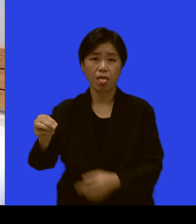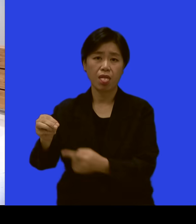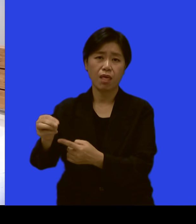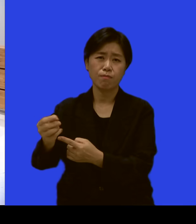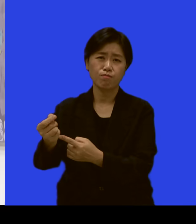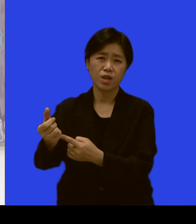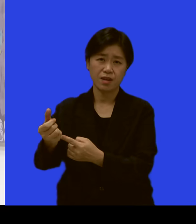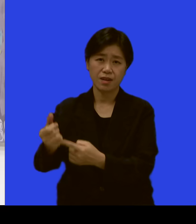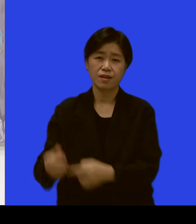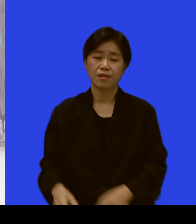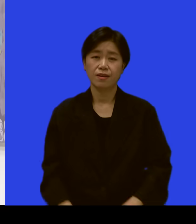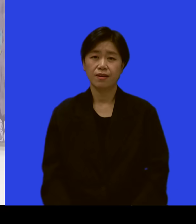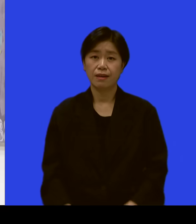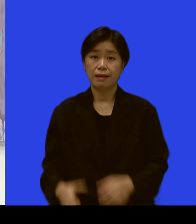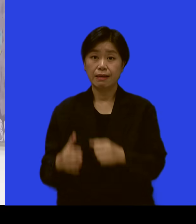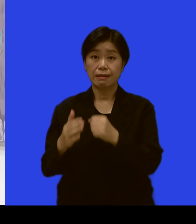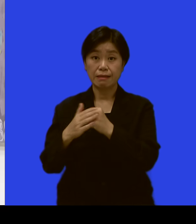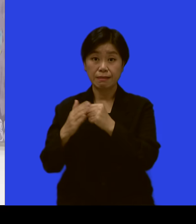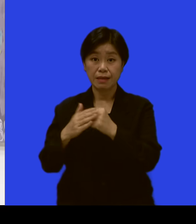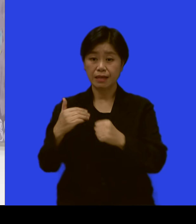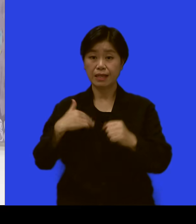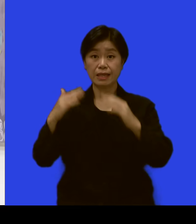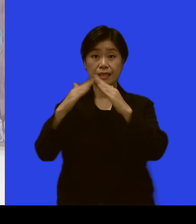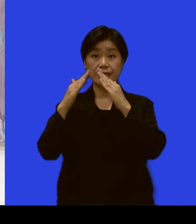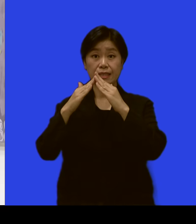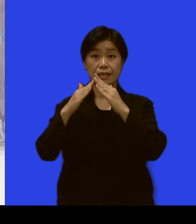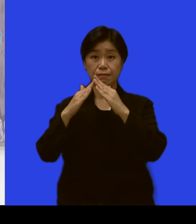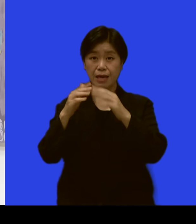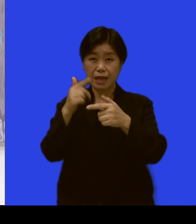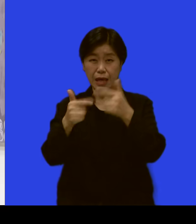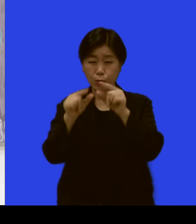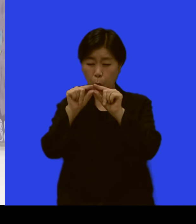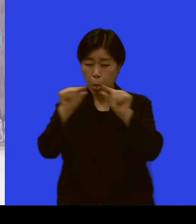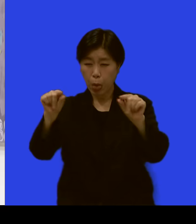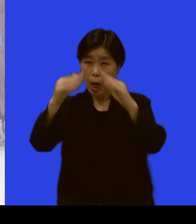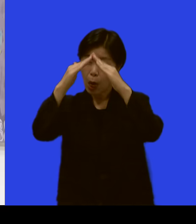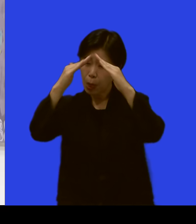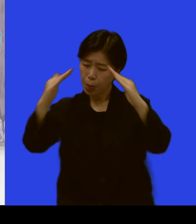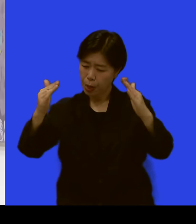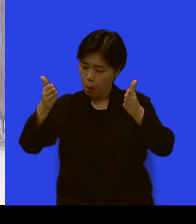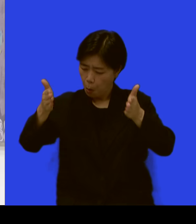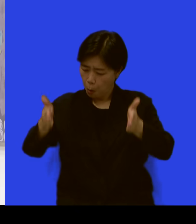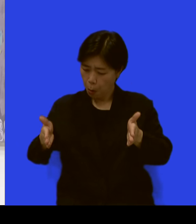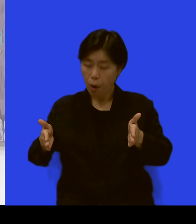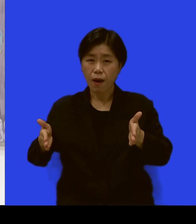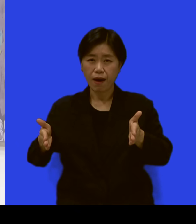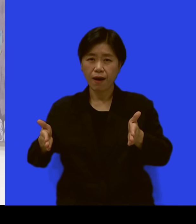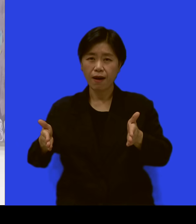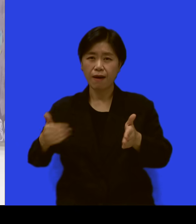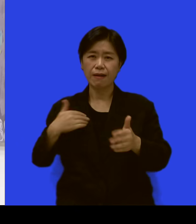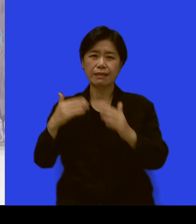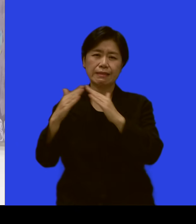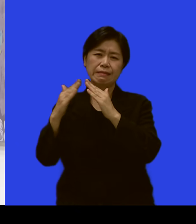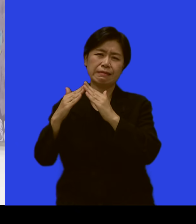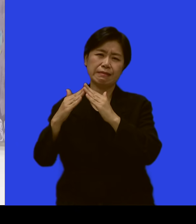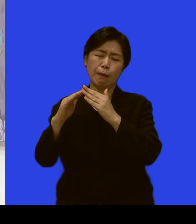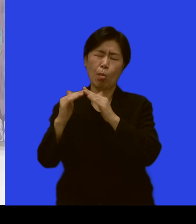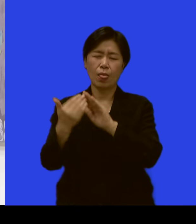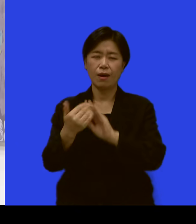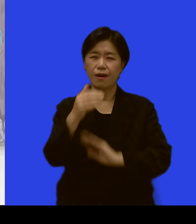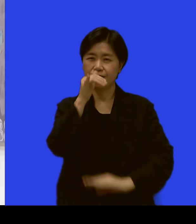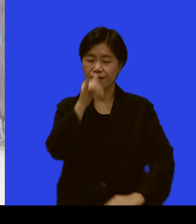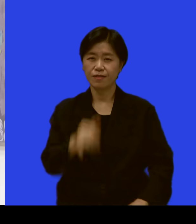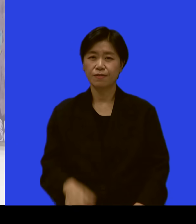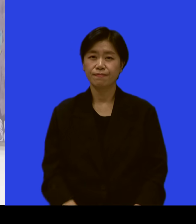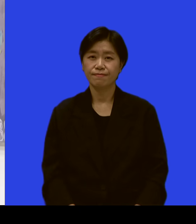그러다 보니까 집이 그 판잣집이었어요. 예. 집이 판잣집이었고 샌드위치 판넬로 이렇게 만든 판넬로 만든 그런